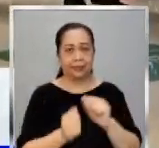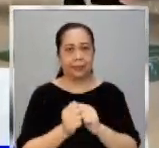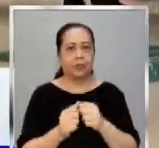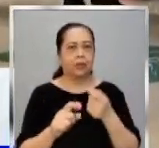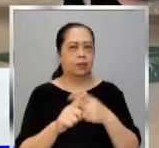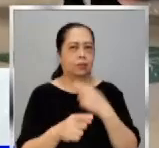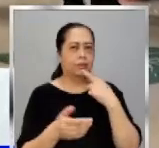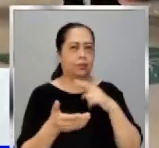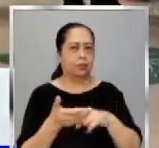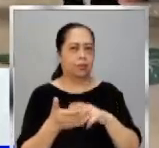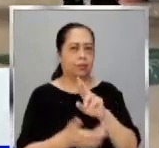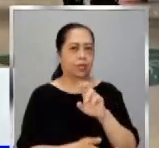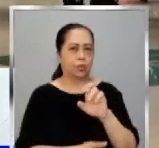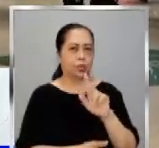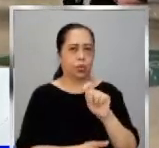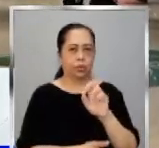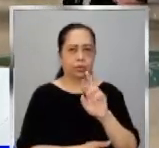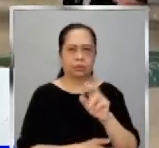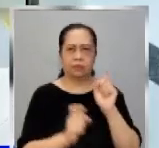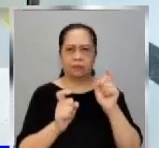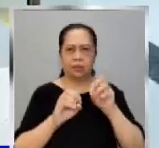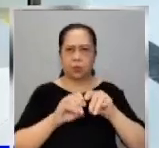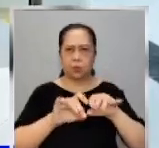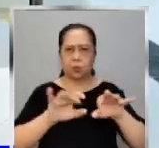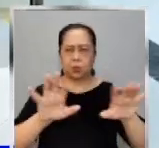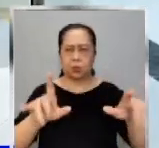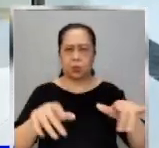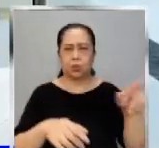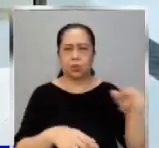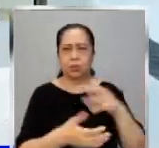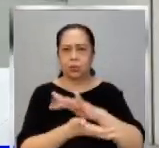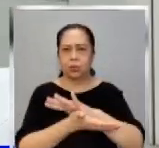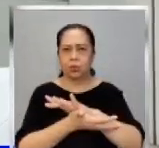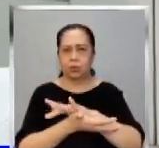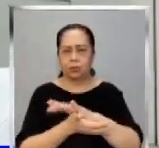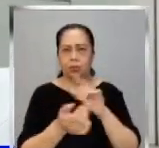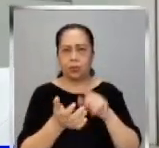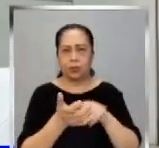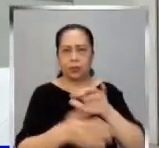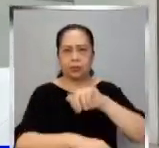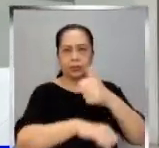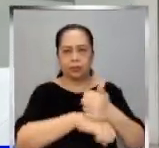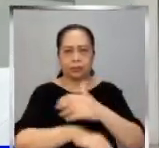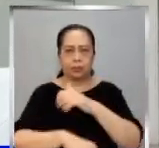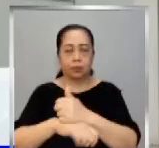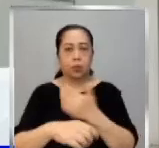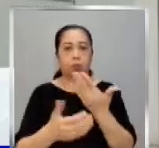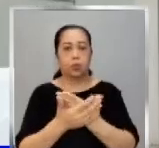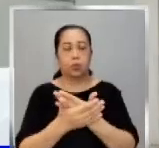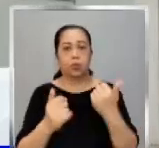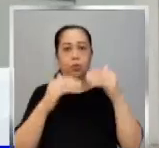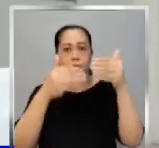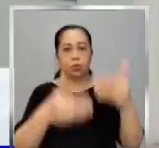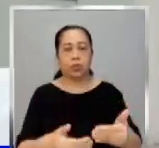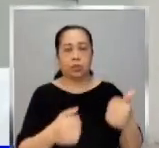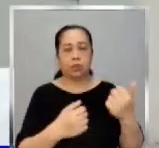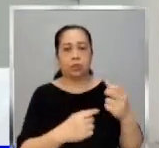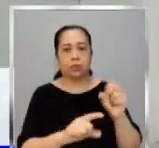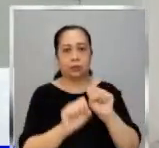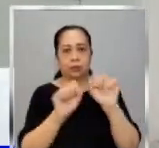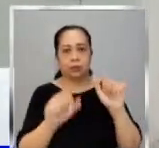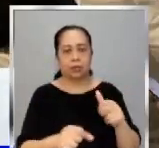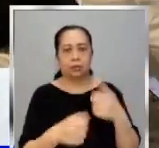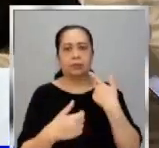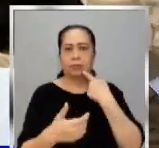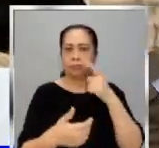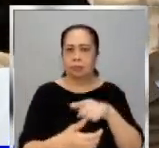ng Reuters. Mabilis daw kasi ang pagkalat ng COVID doon. May sineset up na ring bagong quarantine facility. Nauna naman ng sinabi ng